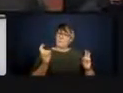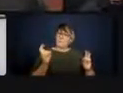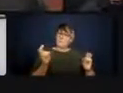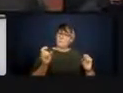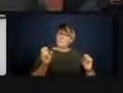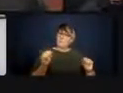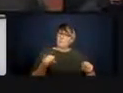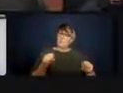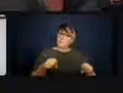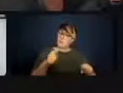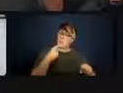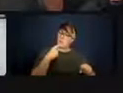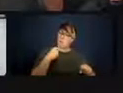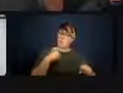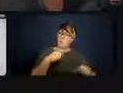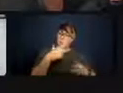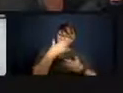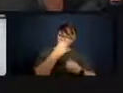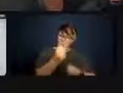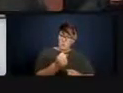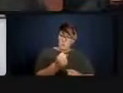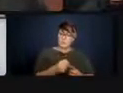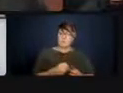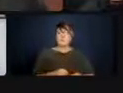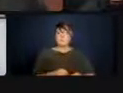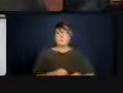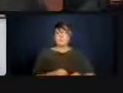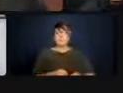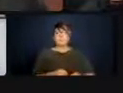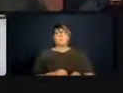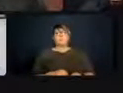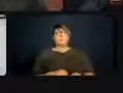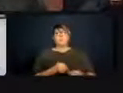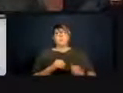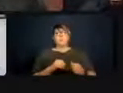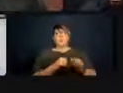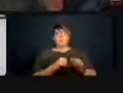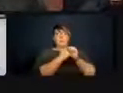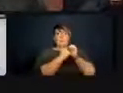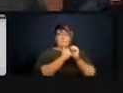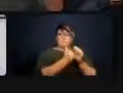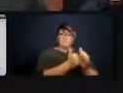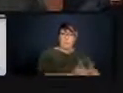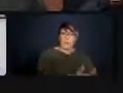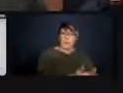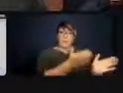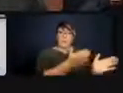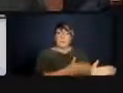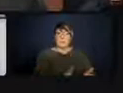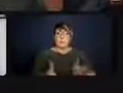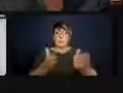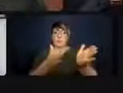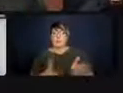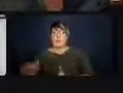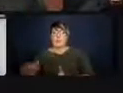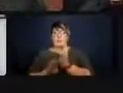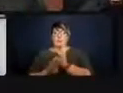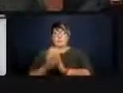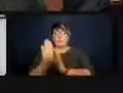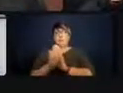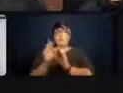Tunaangalia iwapo mada kuu inahusiana na mikakati